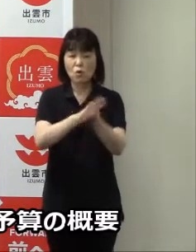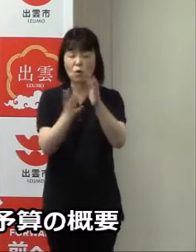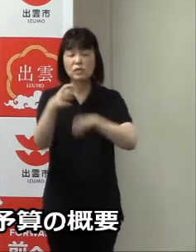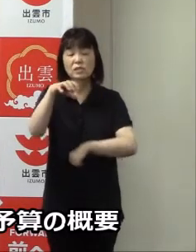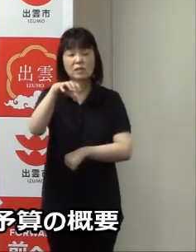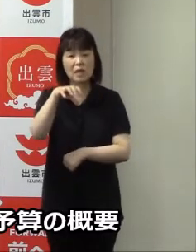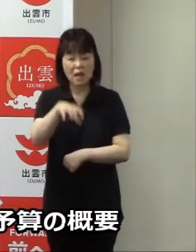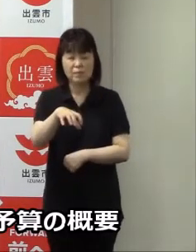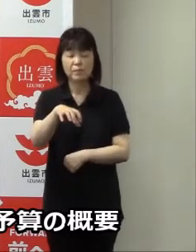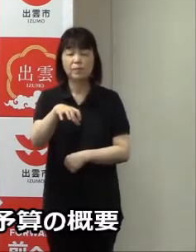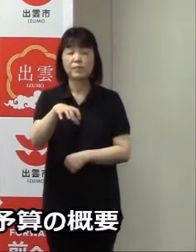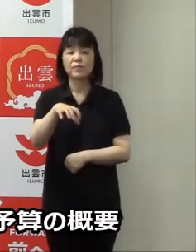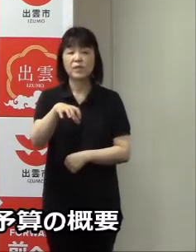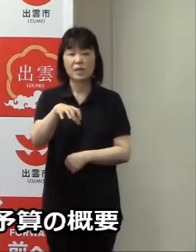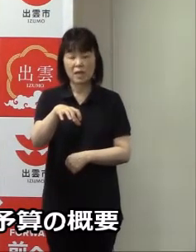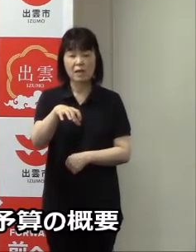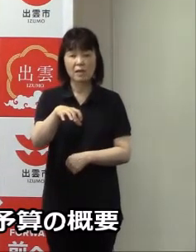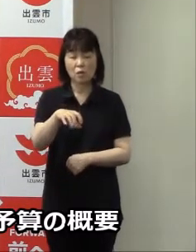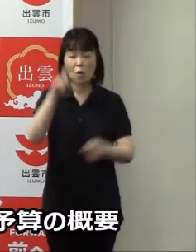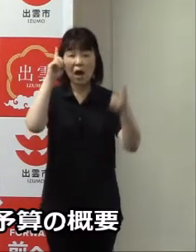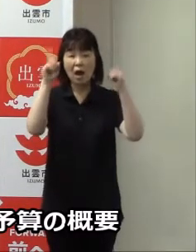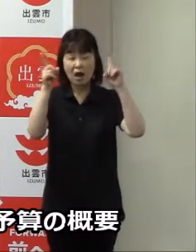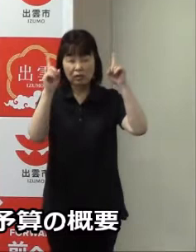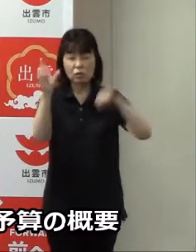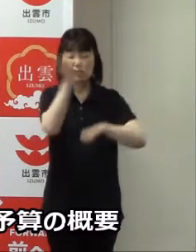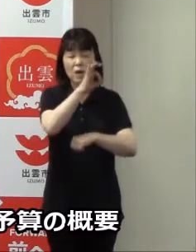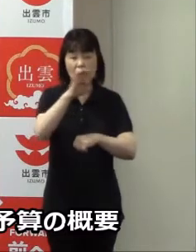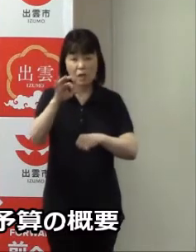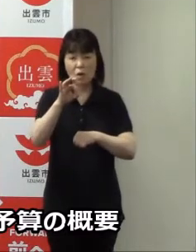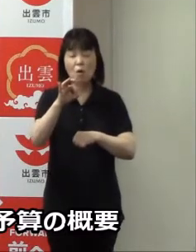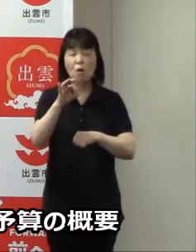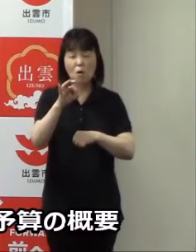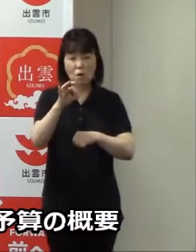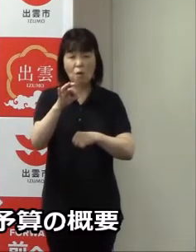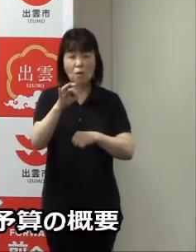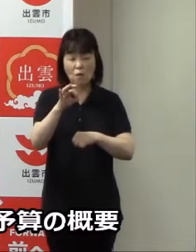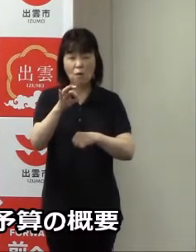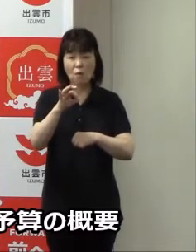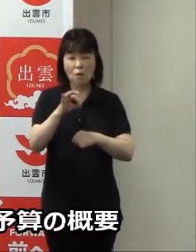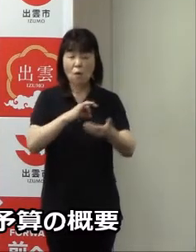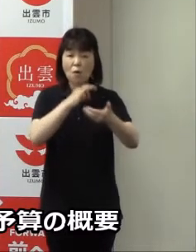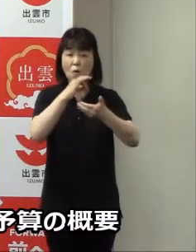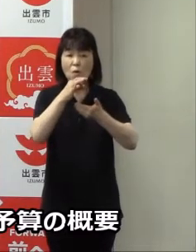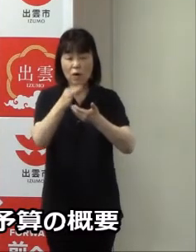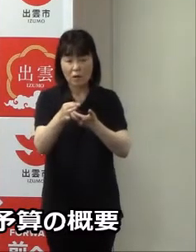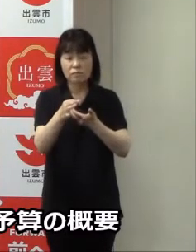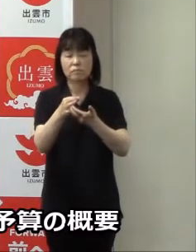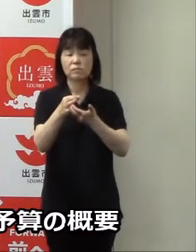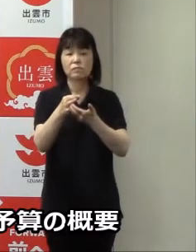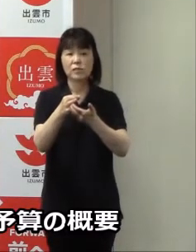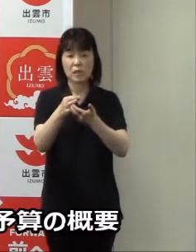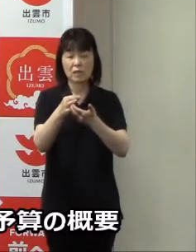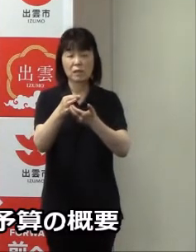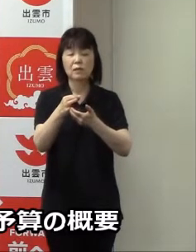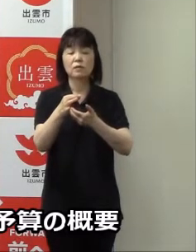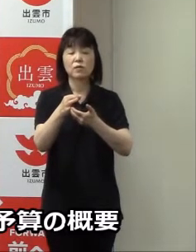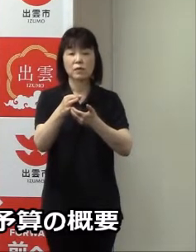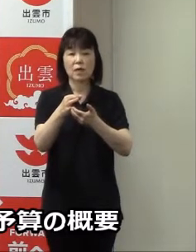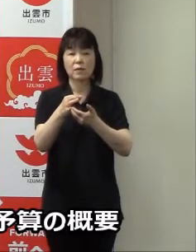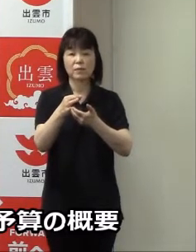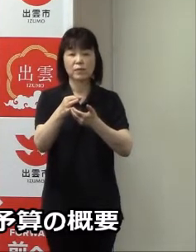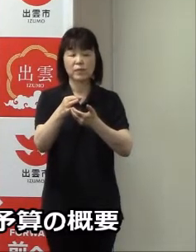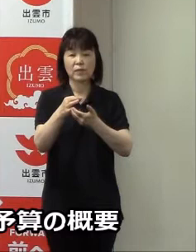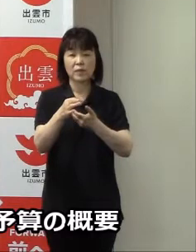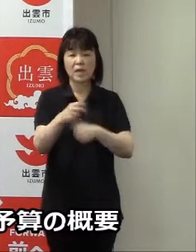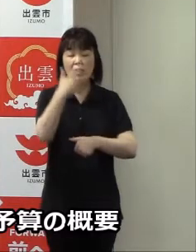の、遊具等々を購入するものでございまして、私立保育